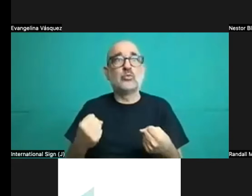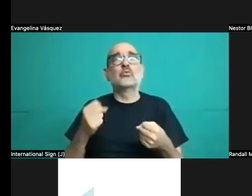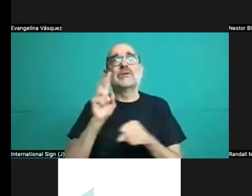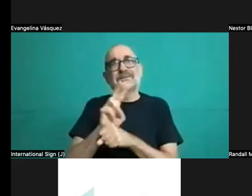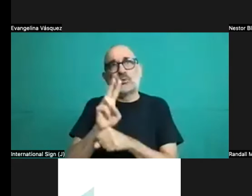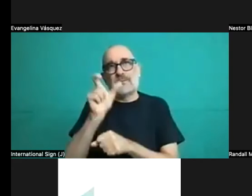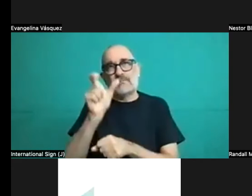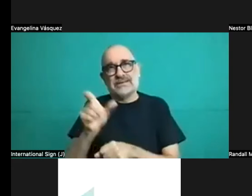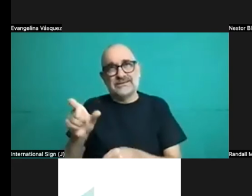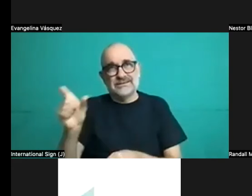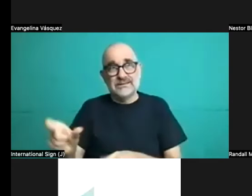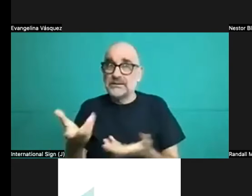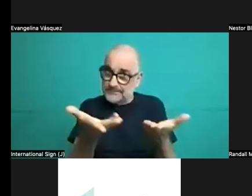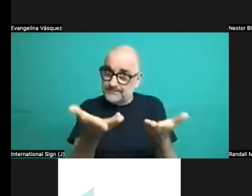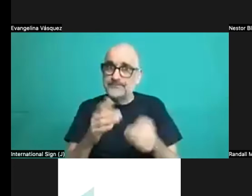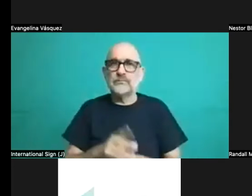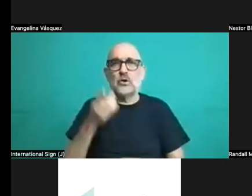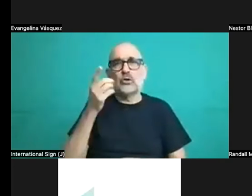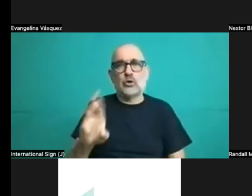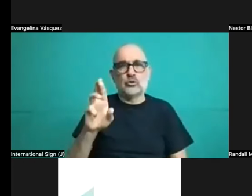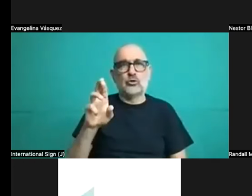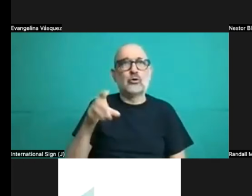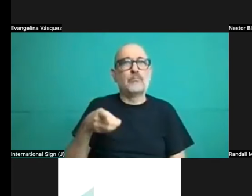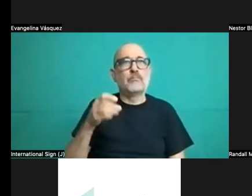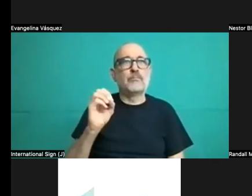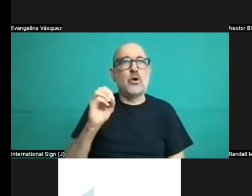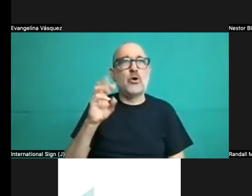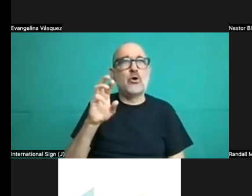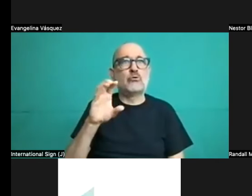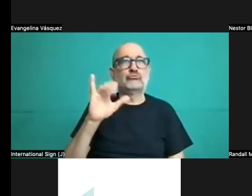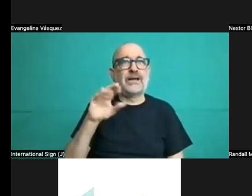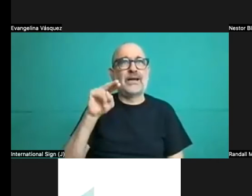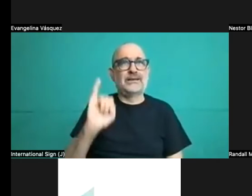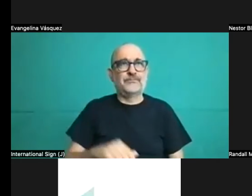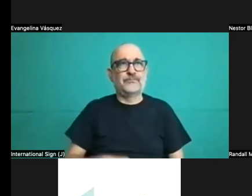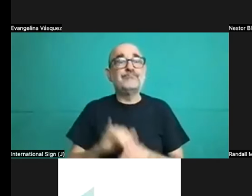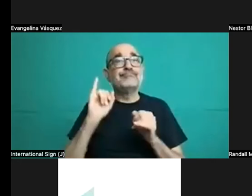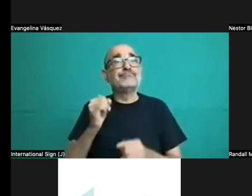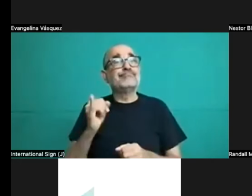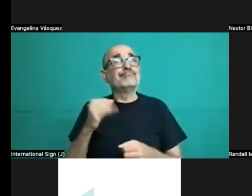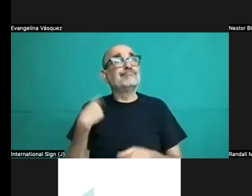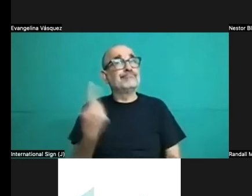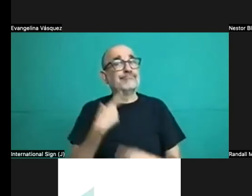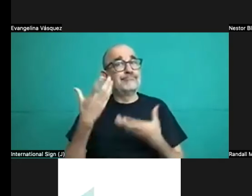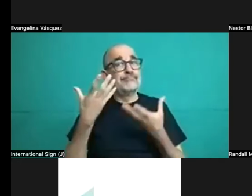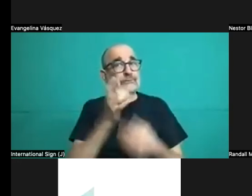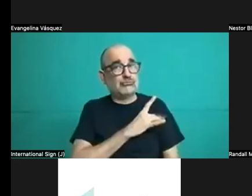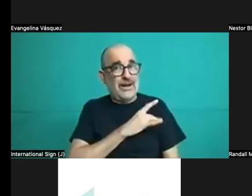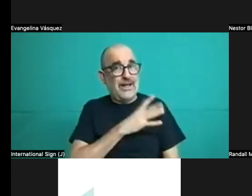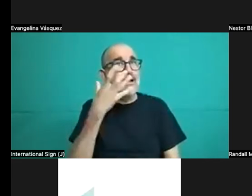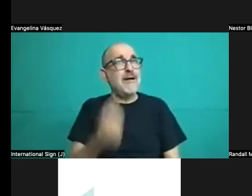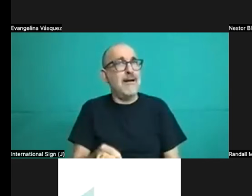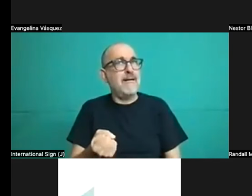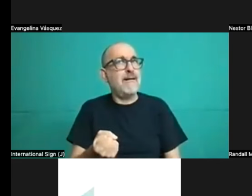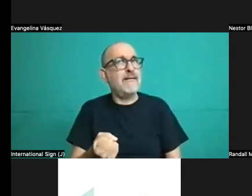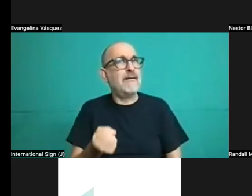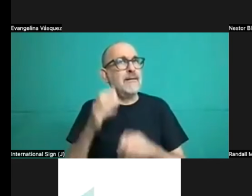En effet, le Chili a l'honneur d'être pour la première fois le siège du